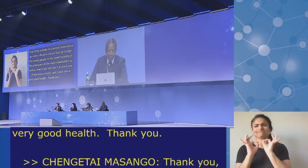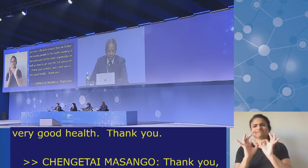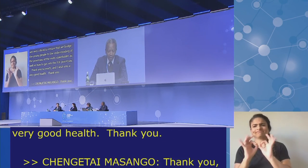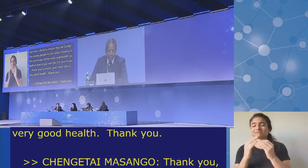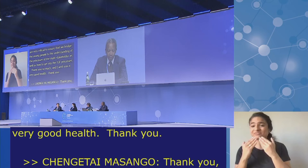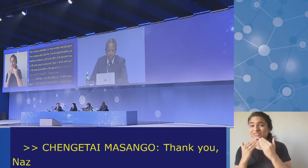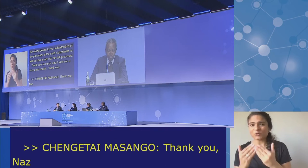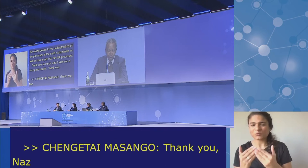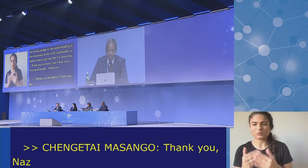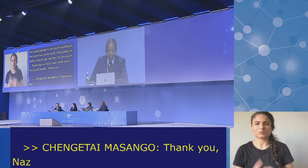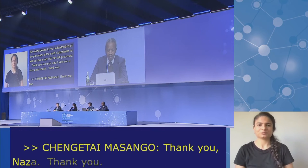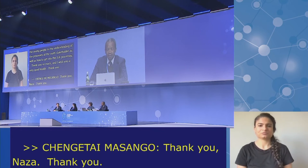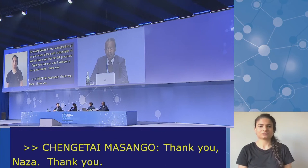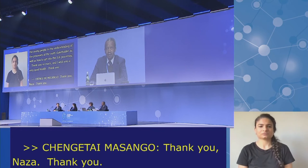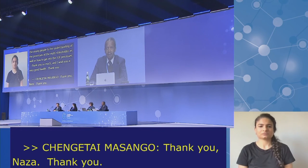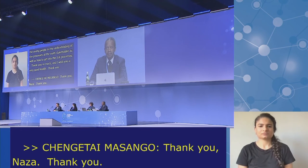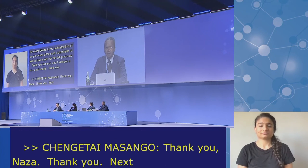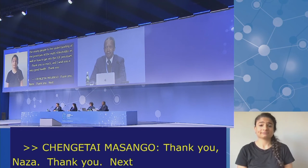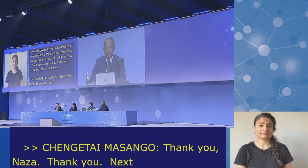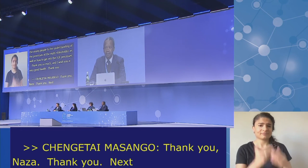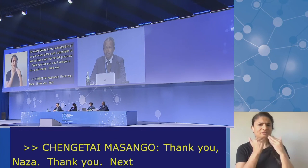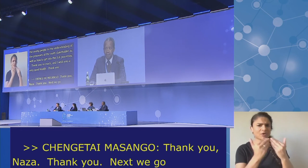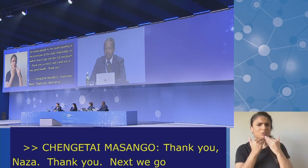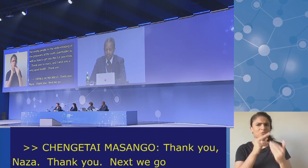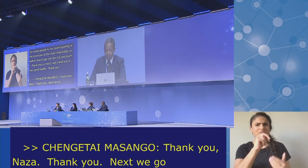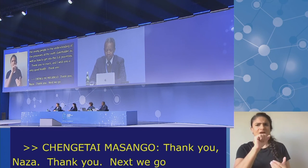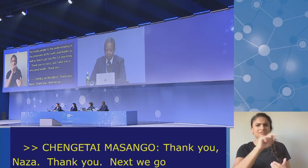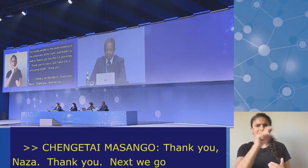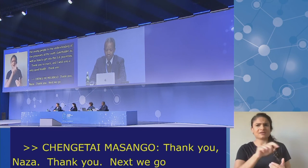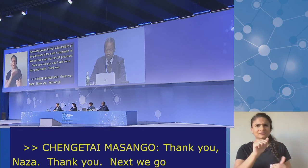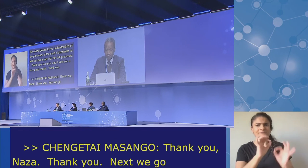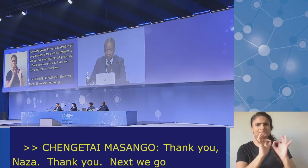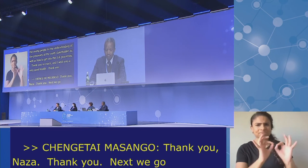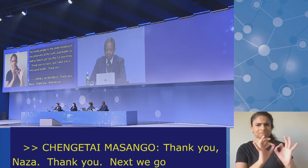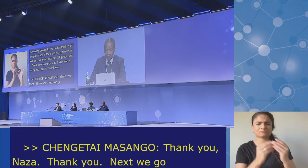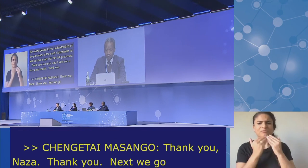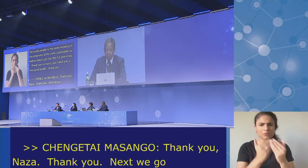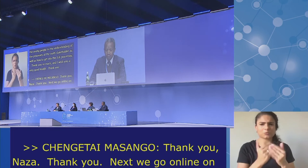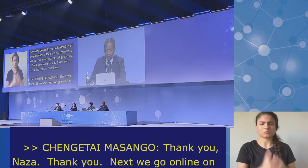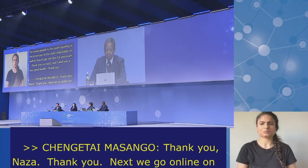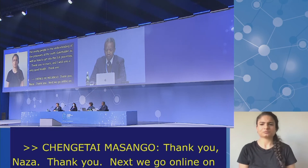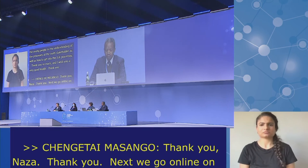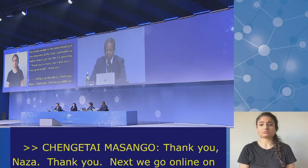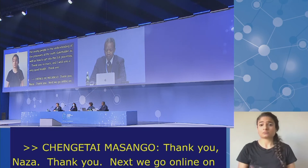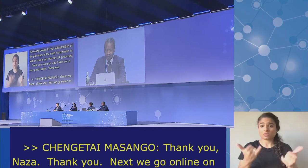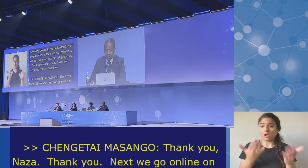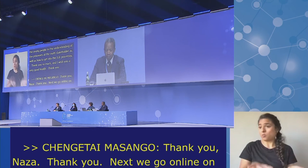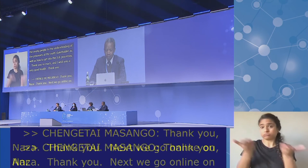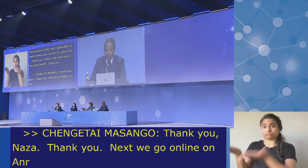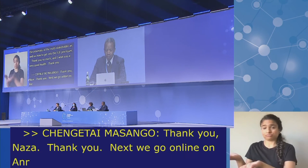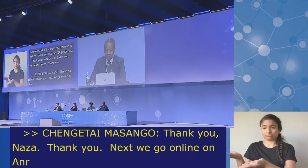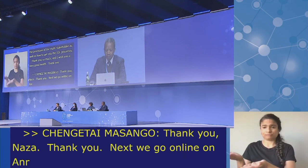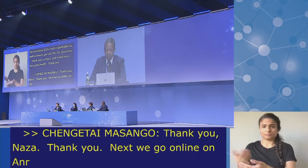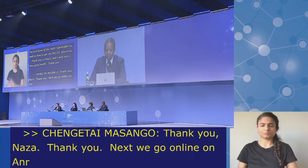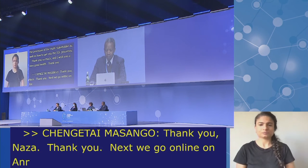людям. Благодарю за такие инициативы, и я надеюсь, что они будут продолжаться в будущем. Спасибо. А теперь вопрос, который